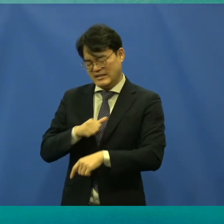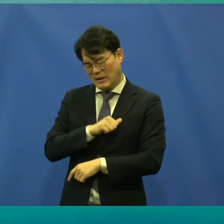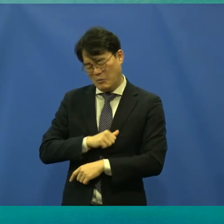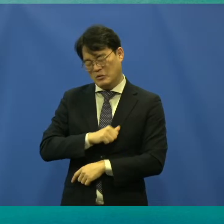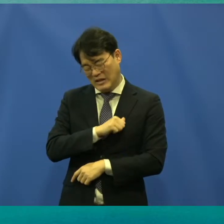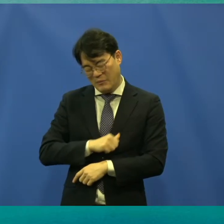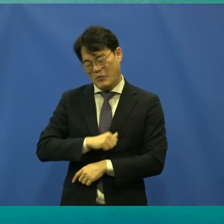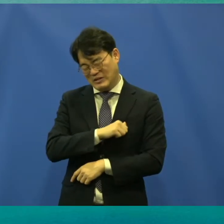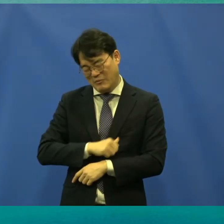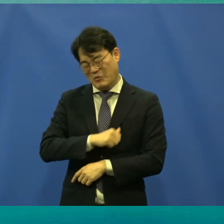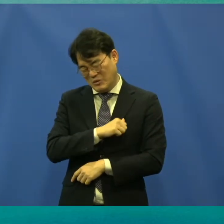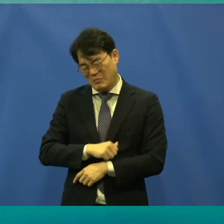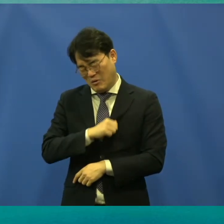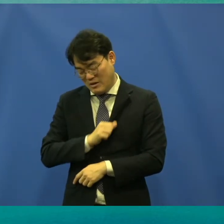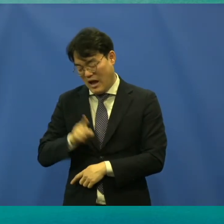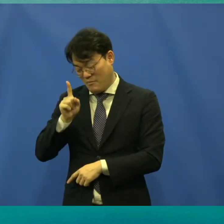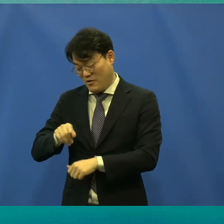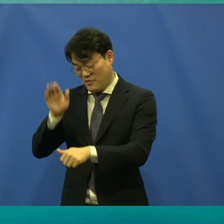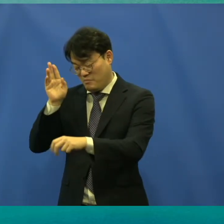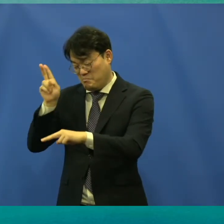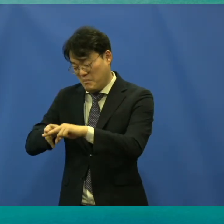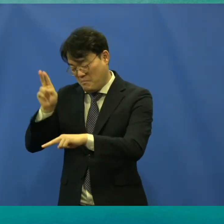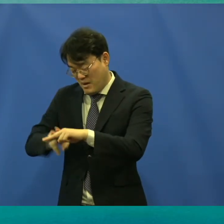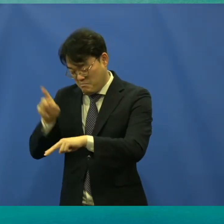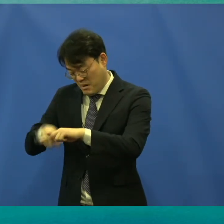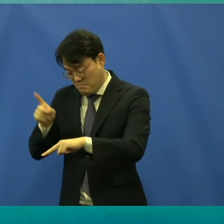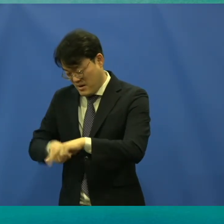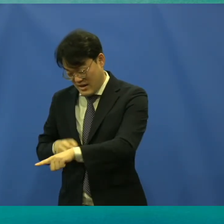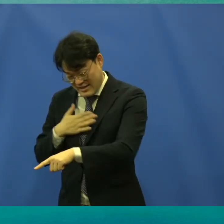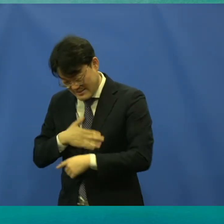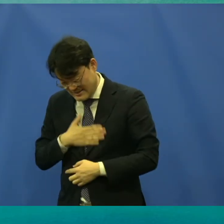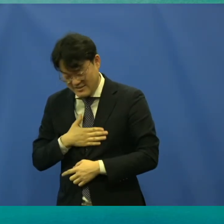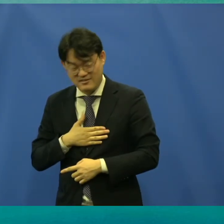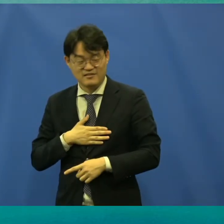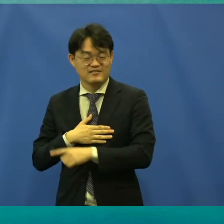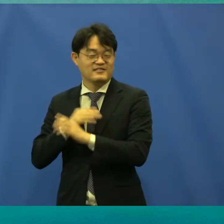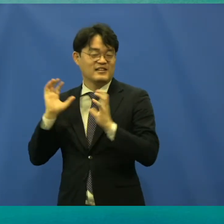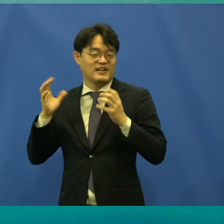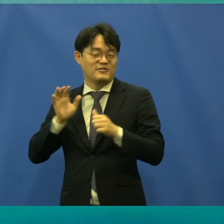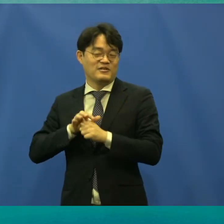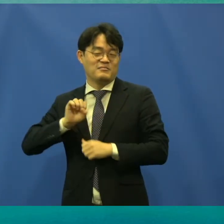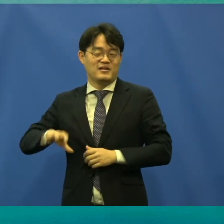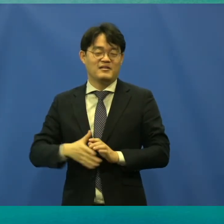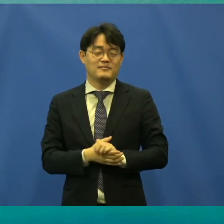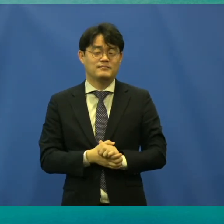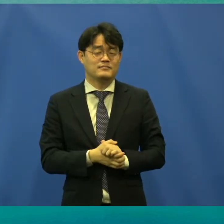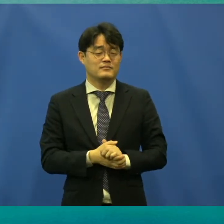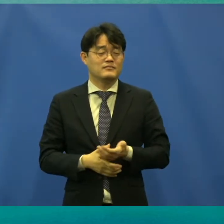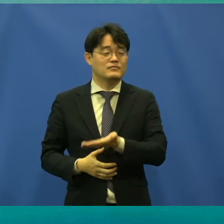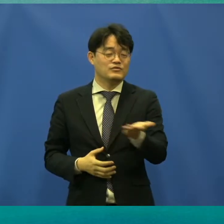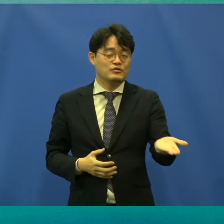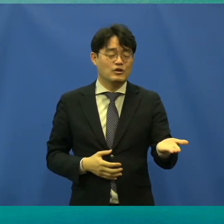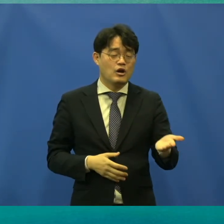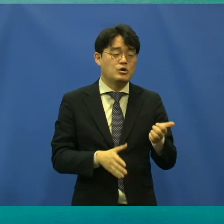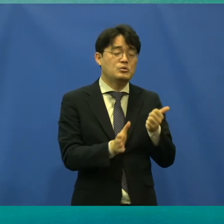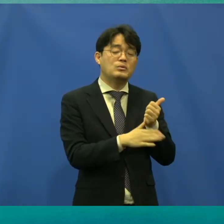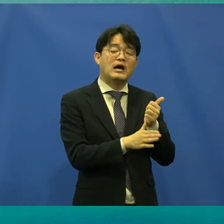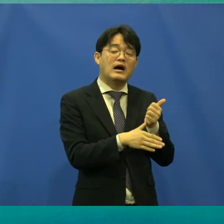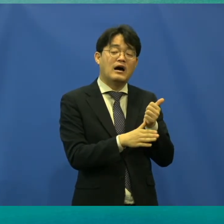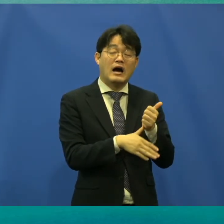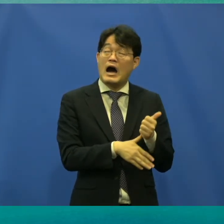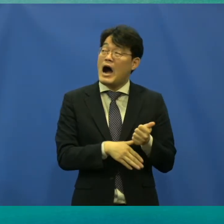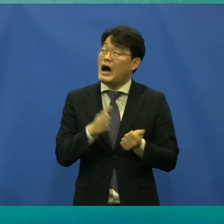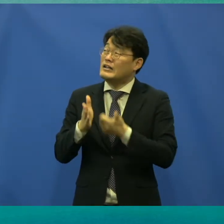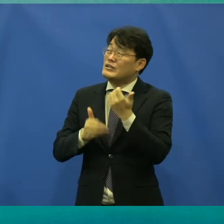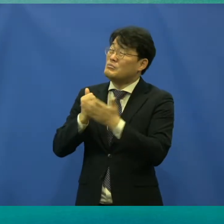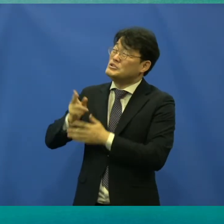요나의 입장에서는 하나님이 가혹하게 다룬다고 생각할지 모릅니다. 그러나 그것은 어디까지나 요나 생각이에요. 하나님의